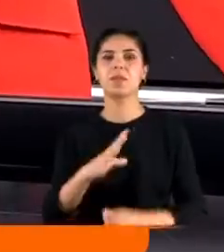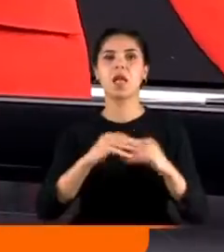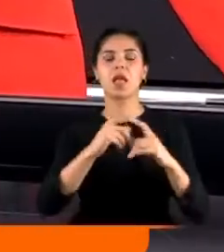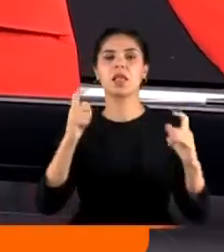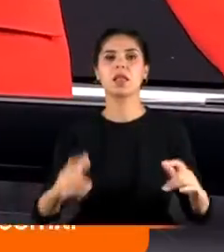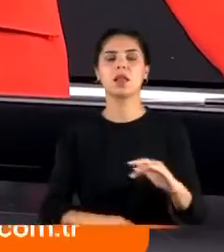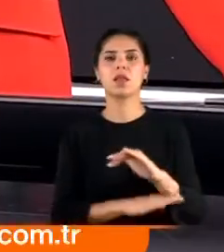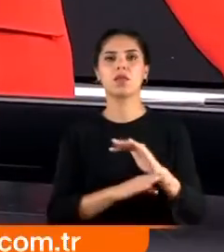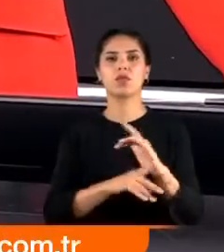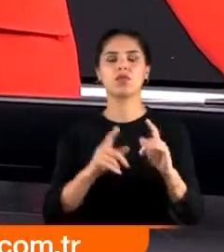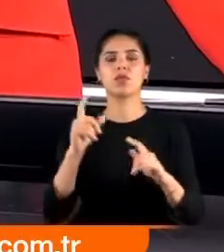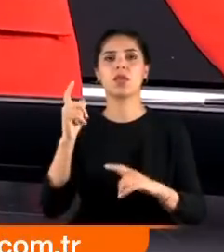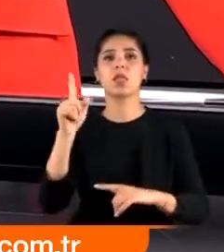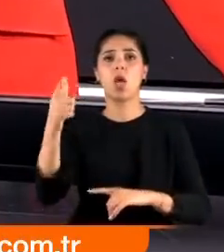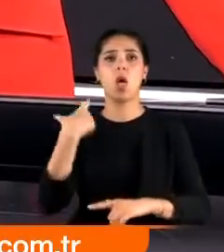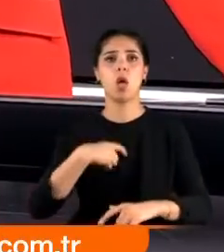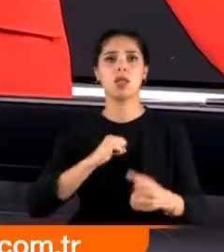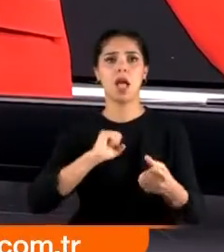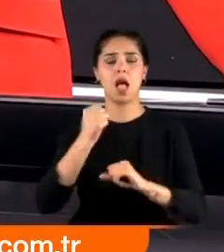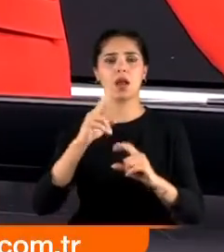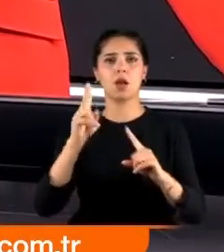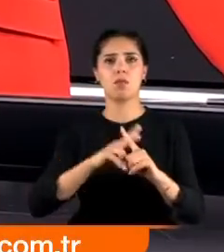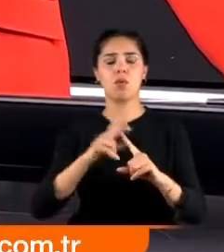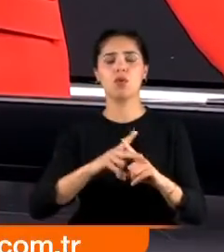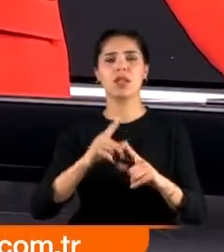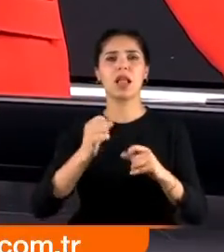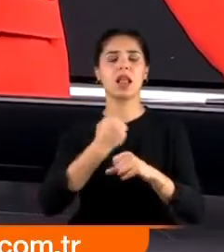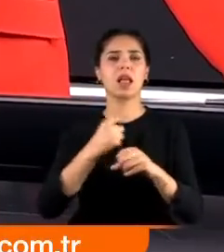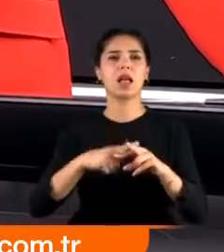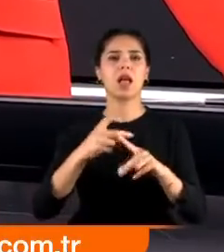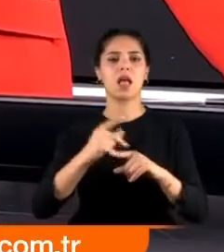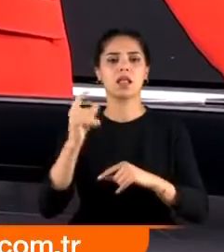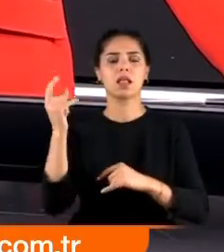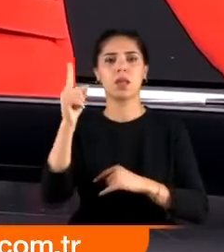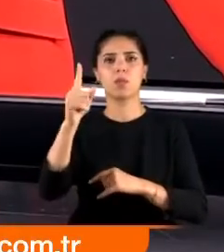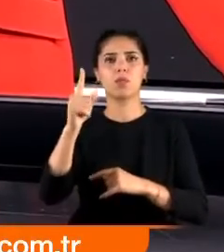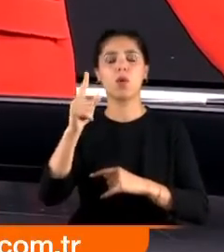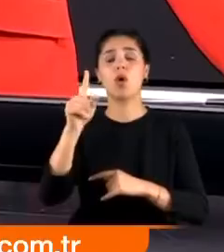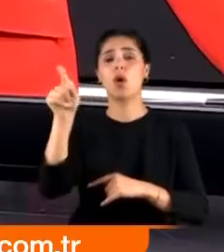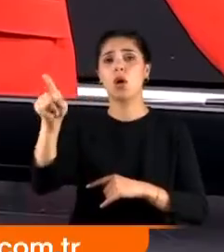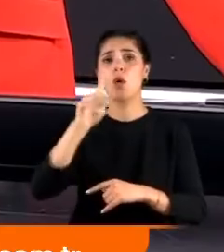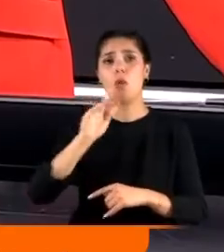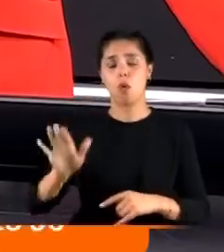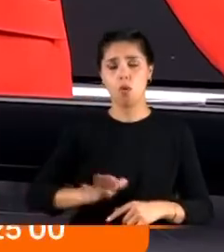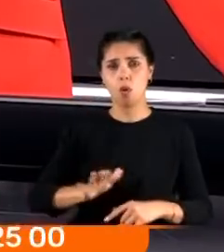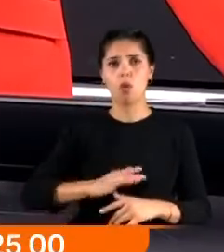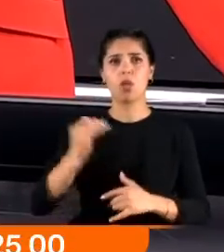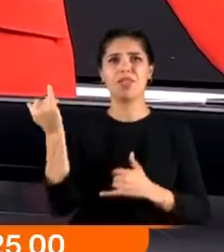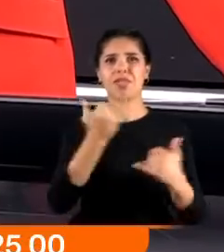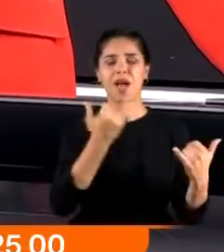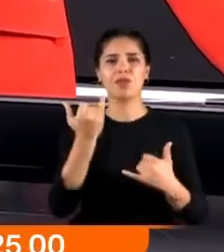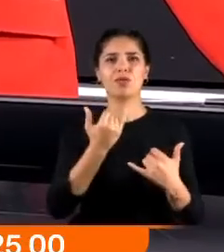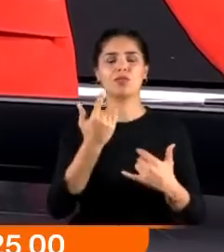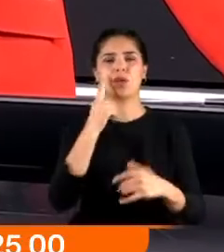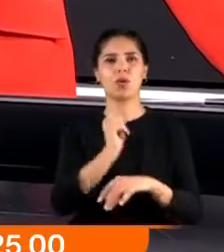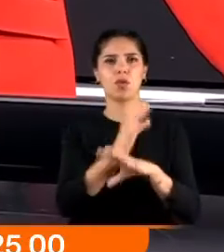Adana'da yaşayan Gazi Özel Harekat Polisi Gökhan Yağmur'un oğlu girdiği bir tartışmada gözaltına alındı. Gazi polis oğlunun durumunu öğrenmek